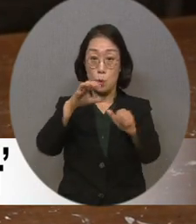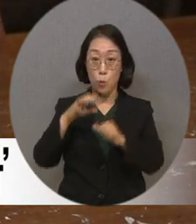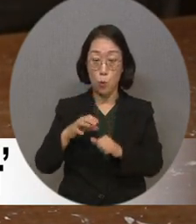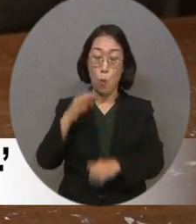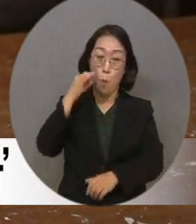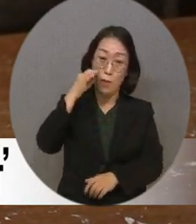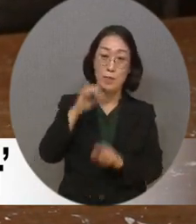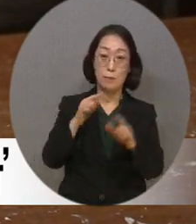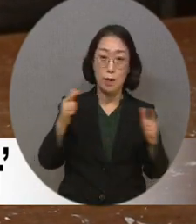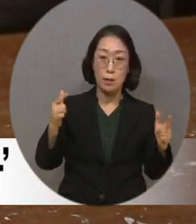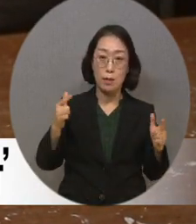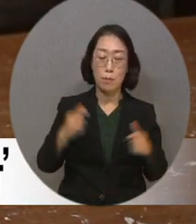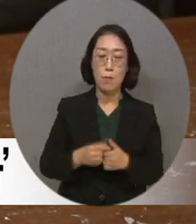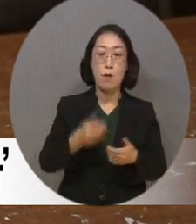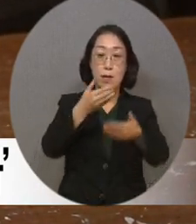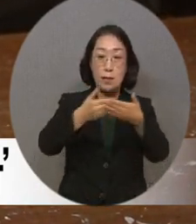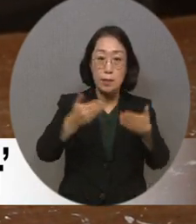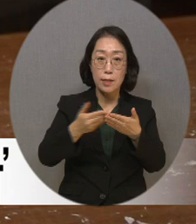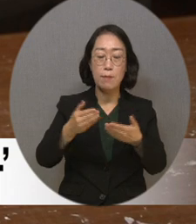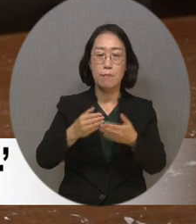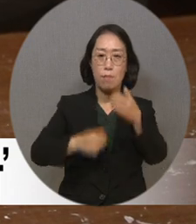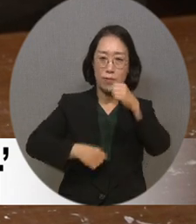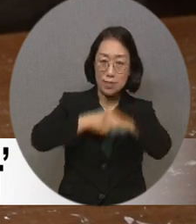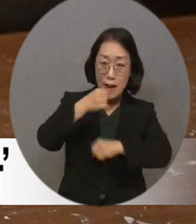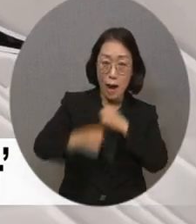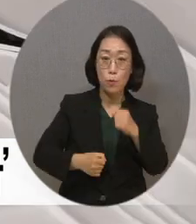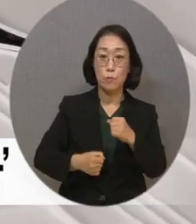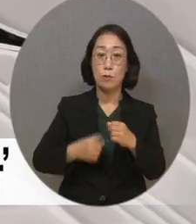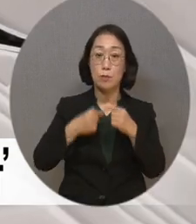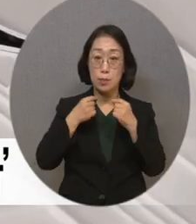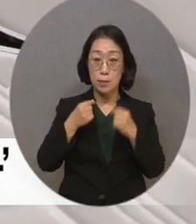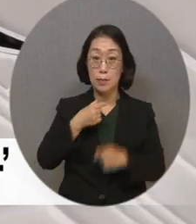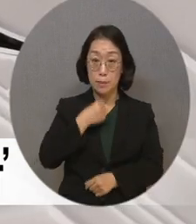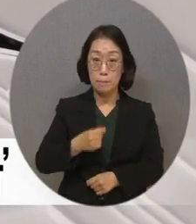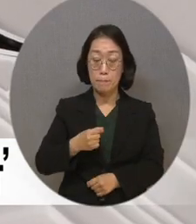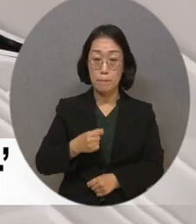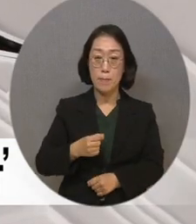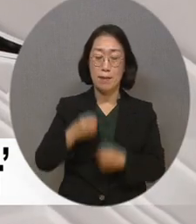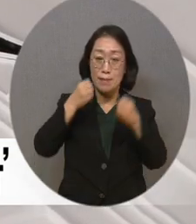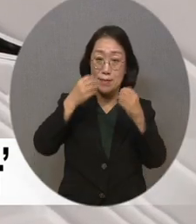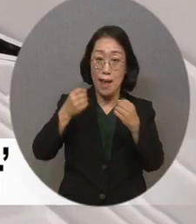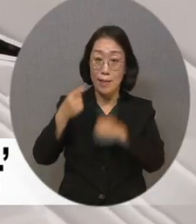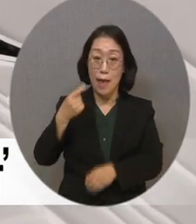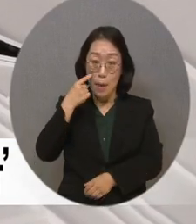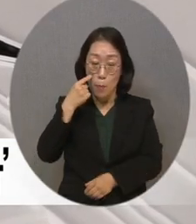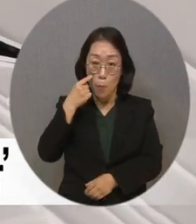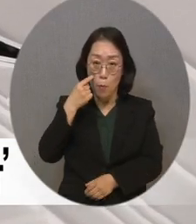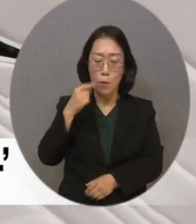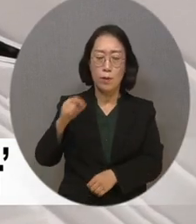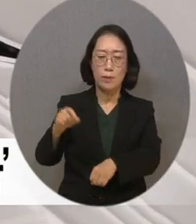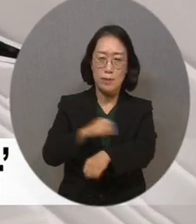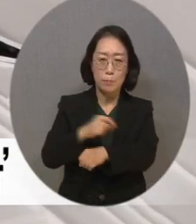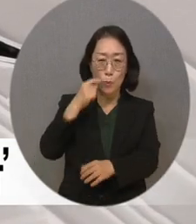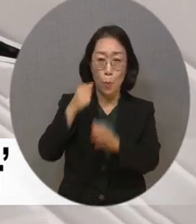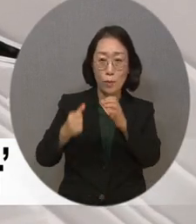아닌 표현의 극대화를 위한 새로운 시도로 독창적인 작품 세계를 보여줍니다.